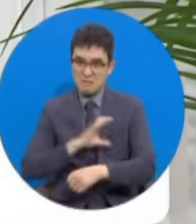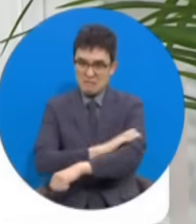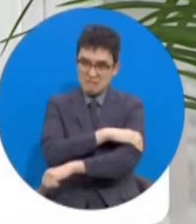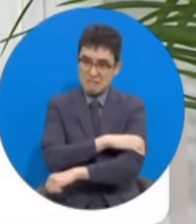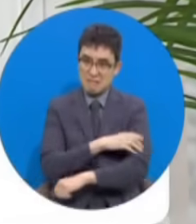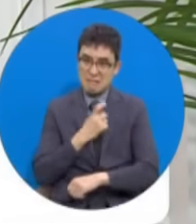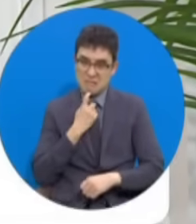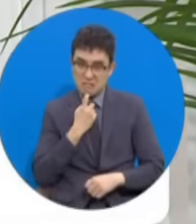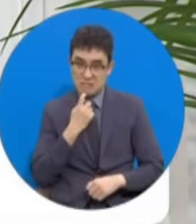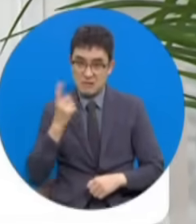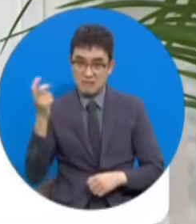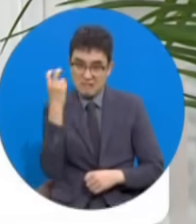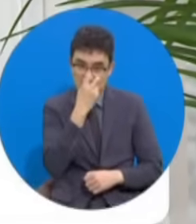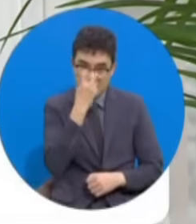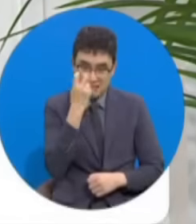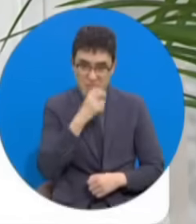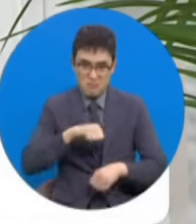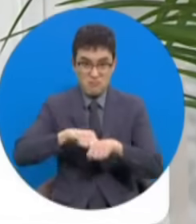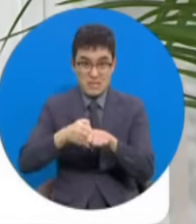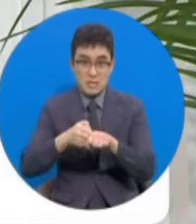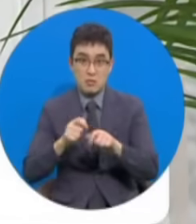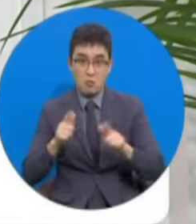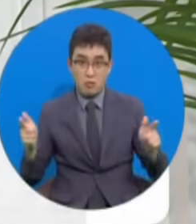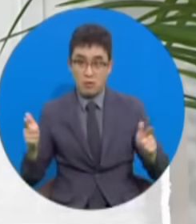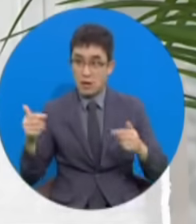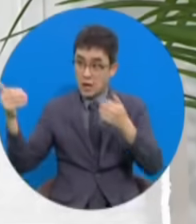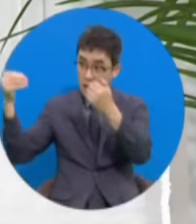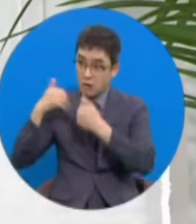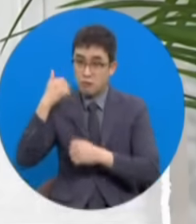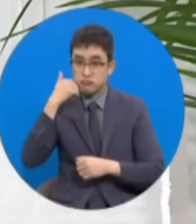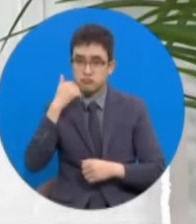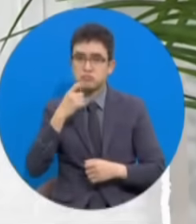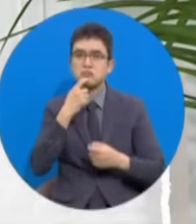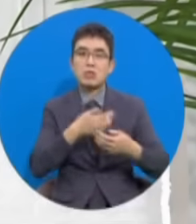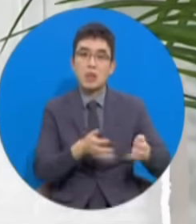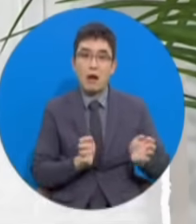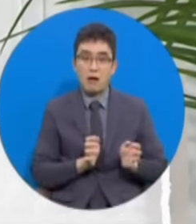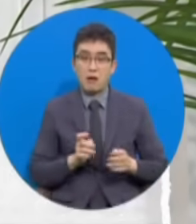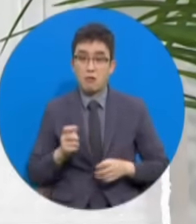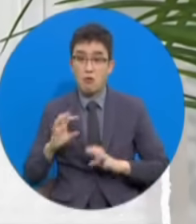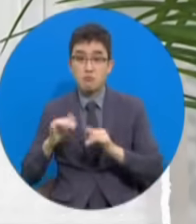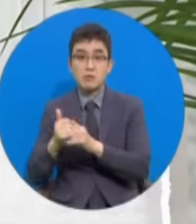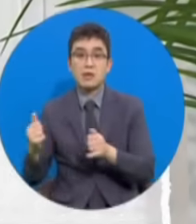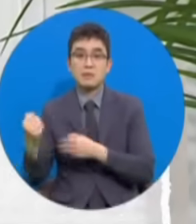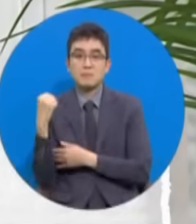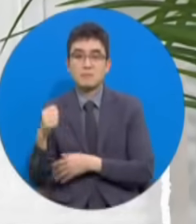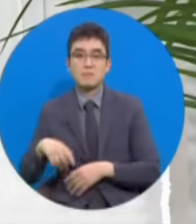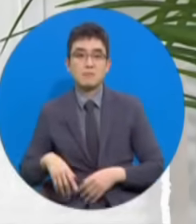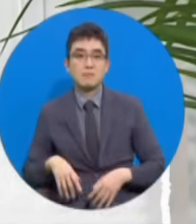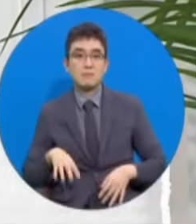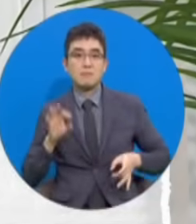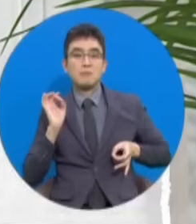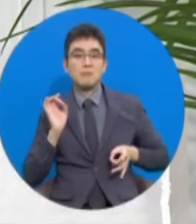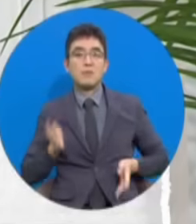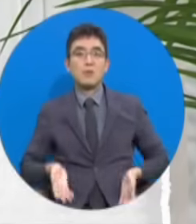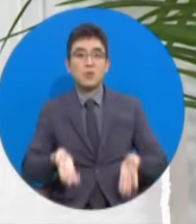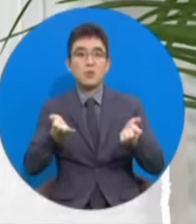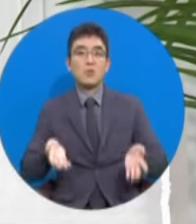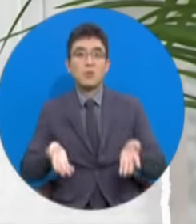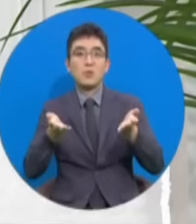수사와 기소를 펼치는 것들 이것에 대한 타켓은 민주당이지 국민의힘은 그걸 들러리 서가지고 부추기는 꼴밖에 안 되는 거예요.